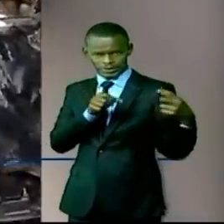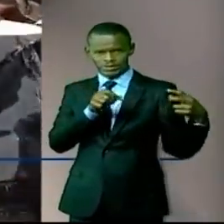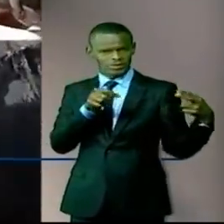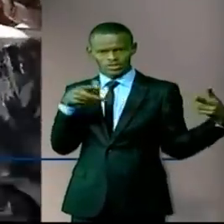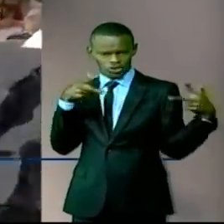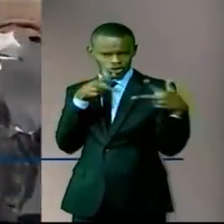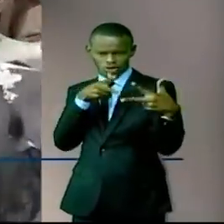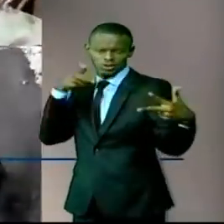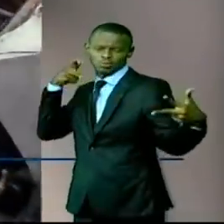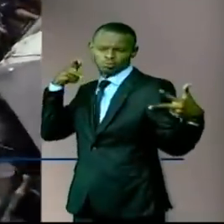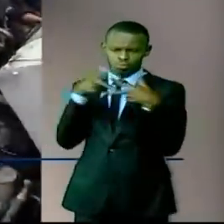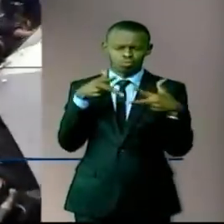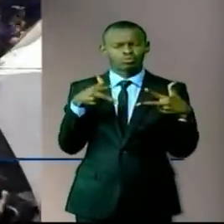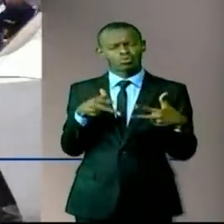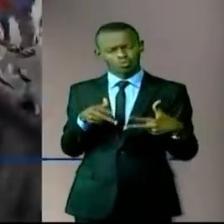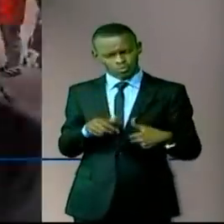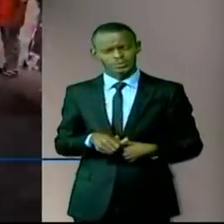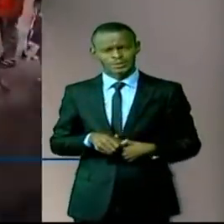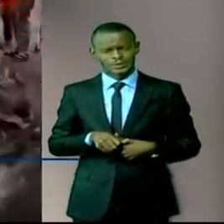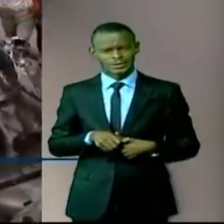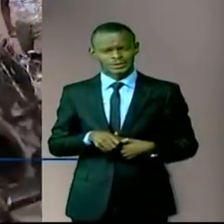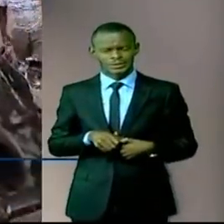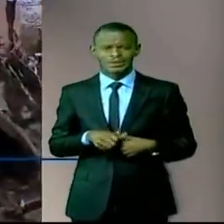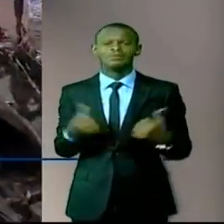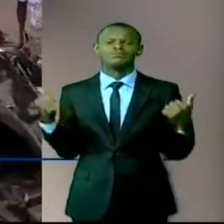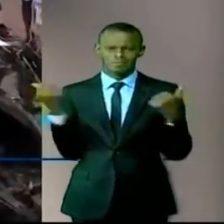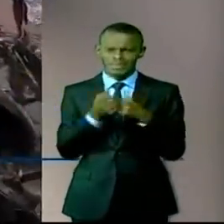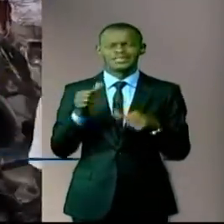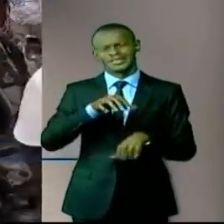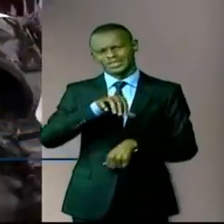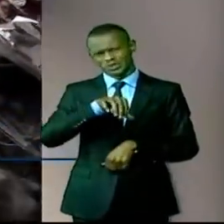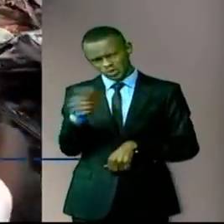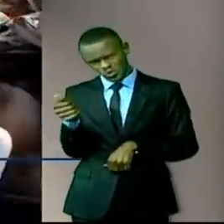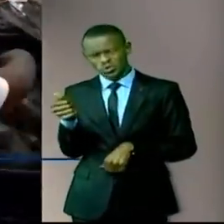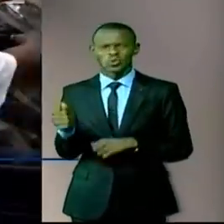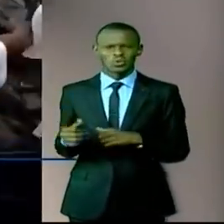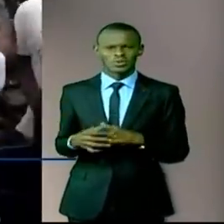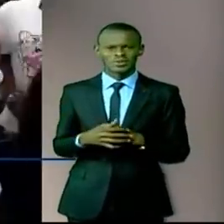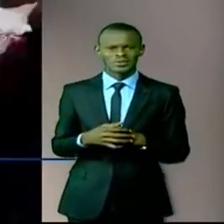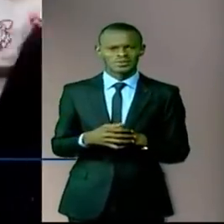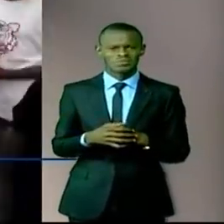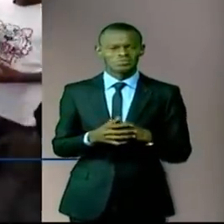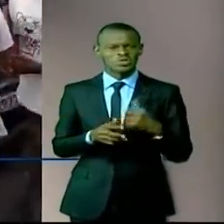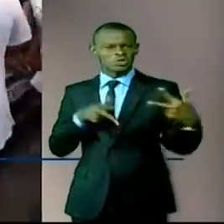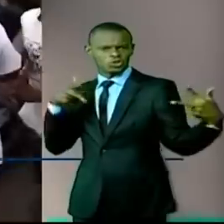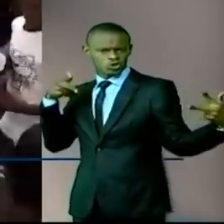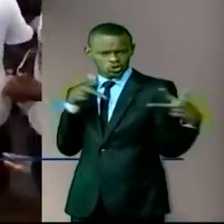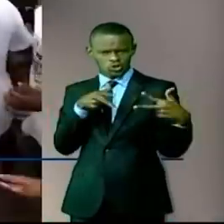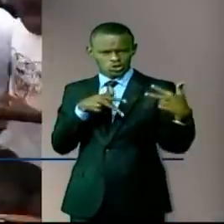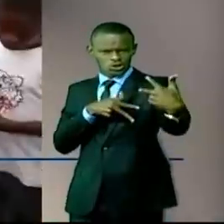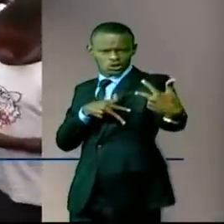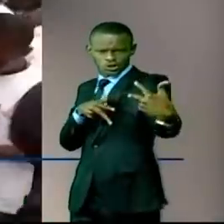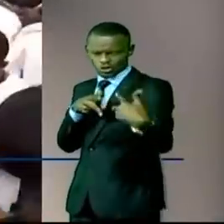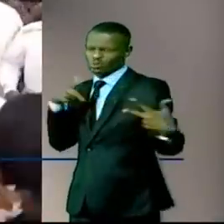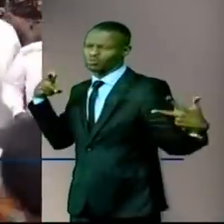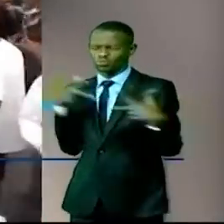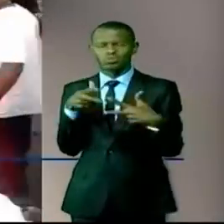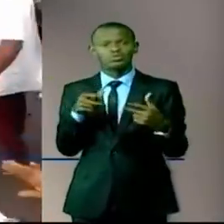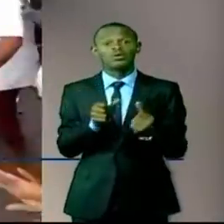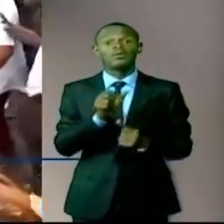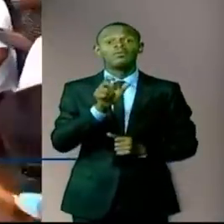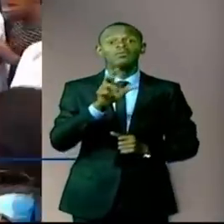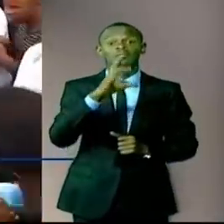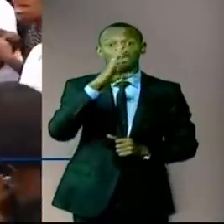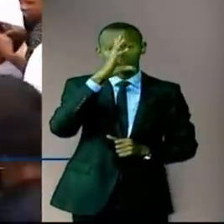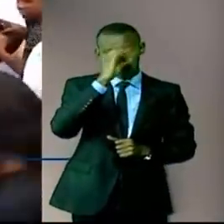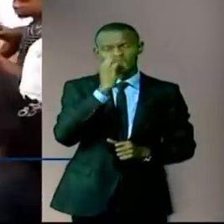sens inverse. Et cette course a ramassé un autre bus Mercedes 207, bilan 3 décès et